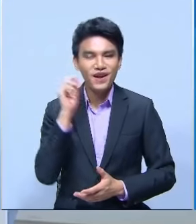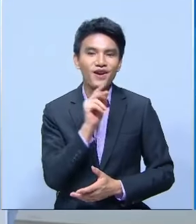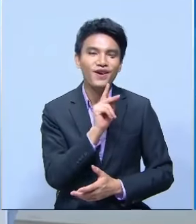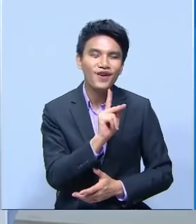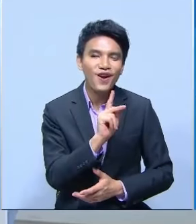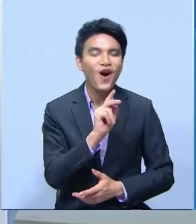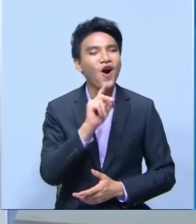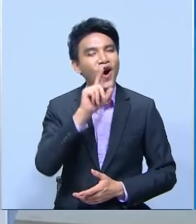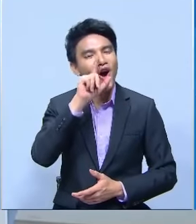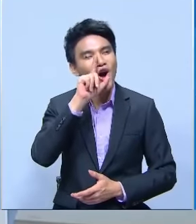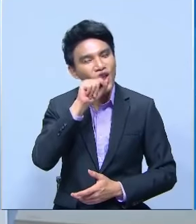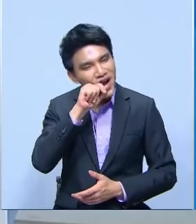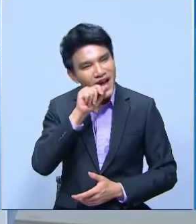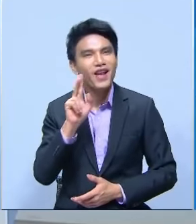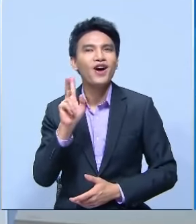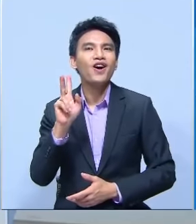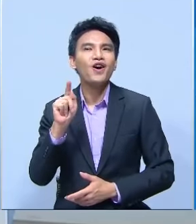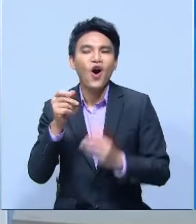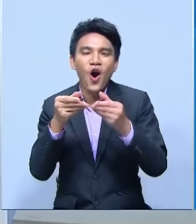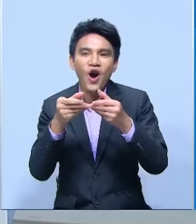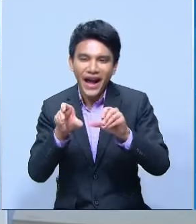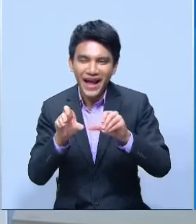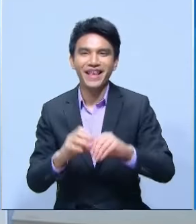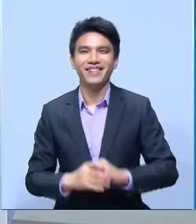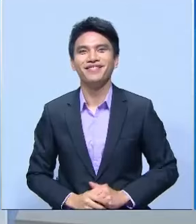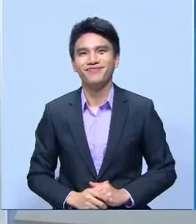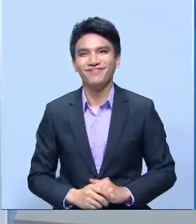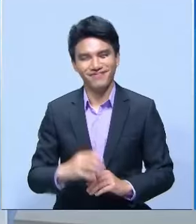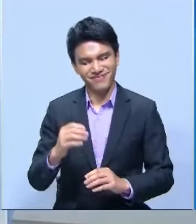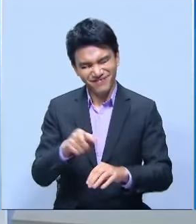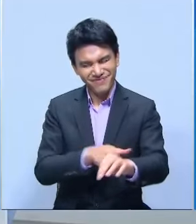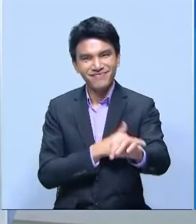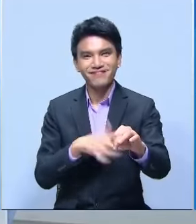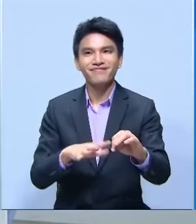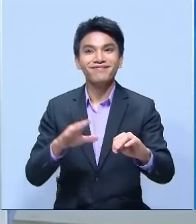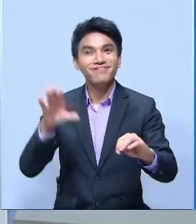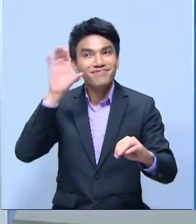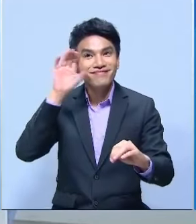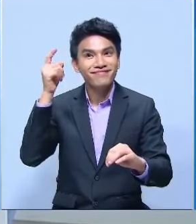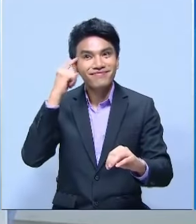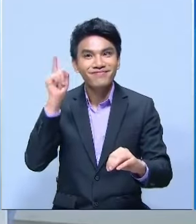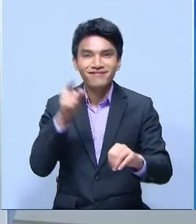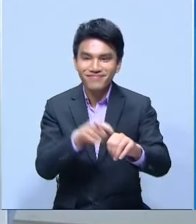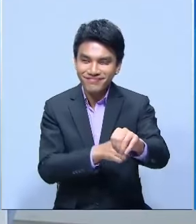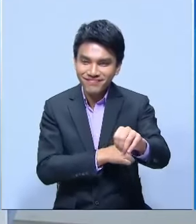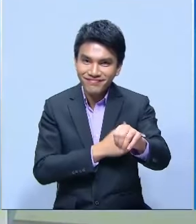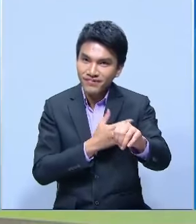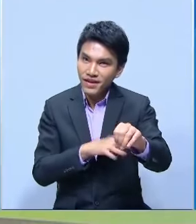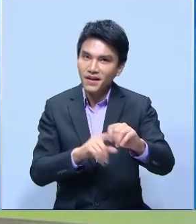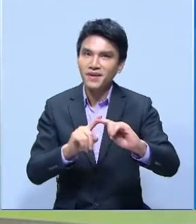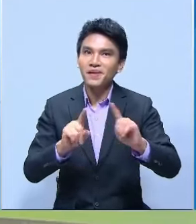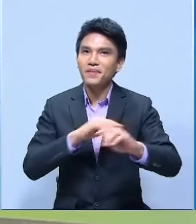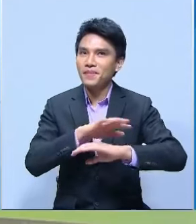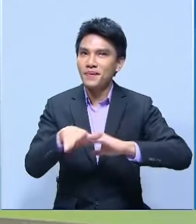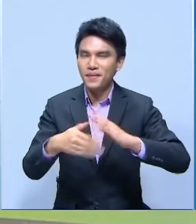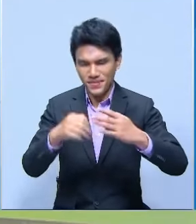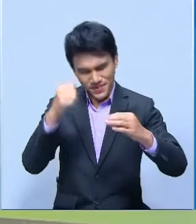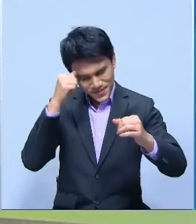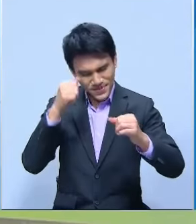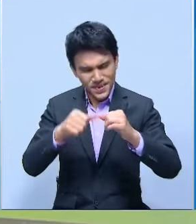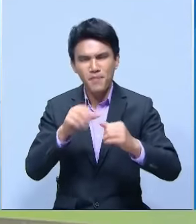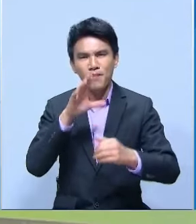ไก่ขอไข่อยู่ในร้าน นานนานมากนานมาก แต่เชื่อไหมไม่ว่าจะนานแค่ไหนแต่ละรุ่นแต่ละรุ่นก็ท่องเป็นแพทเทิร์นเดีย